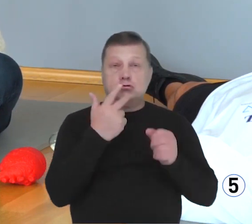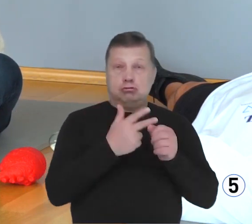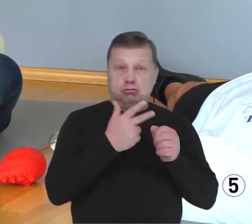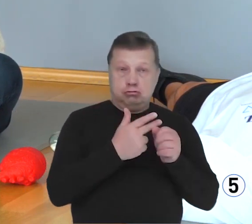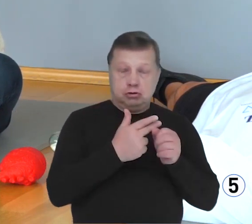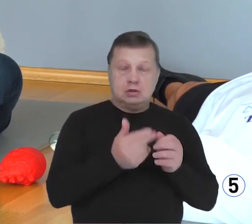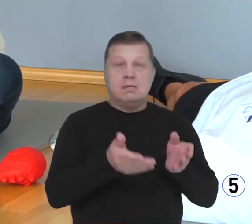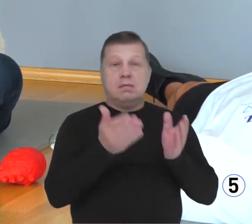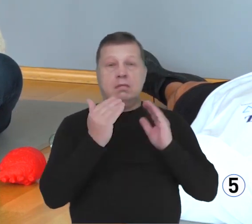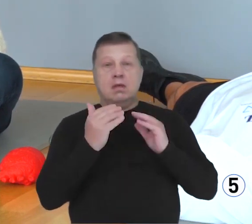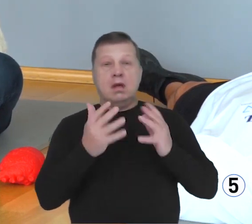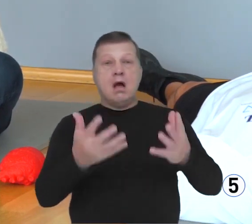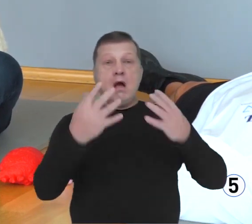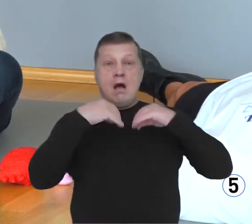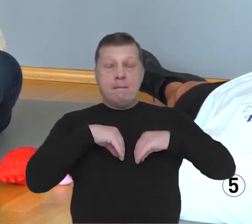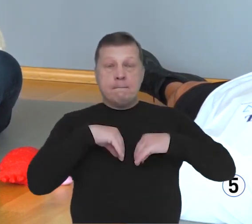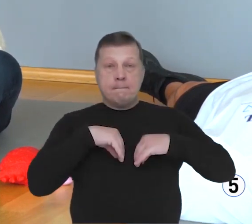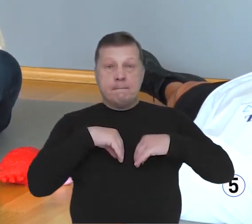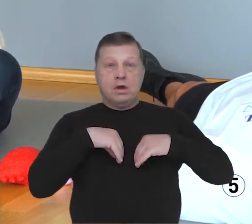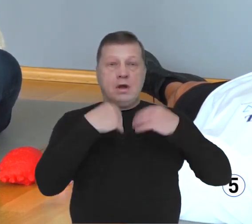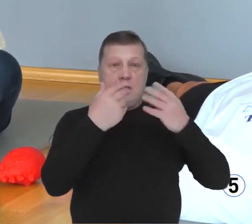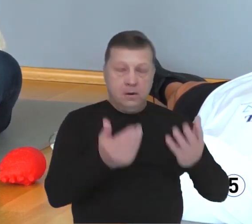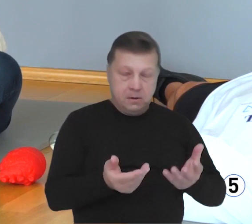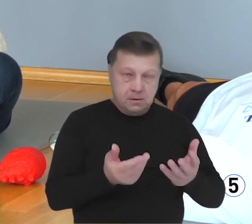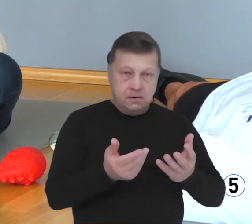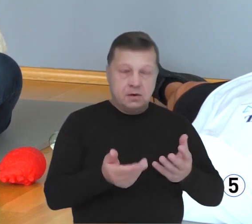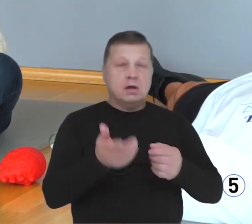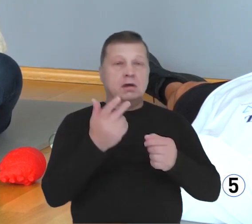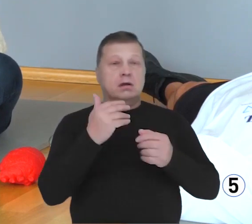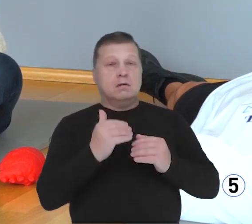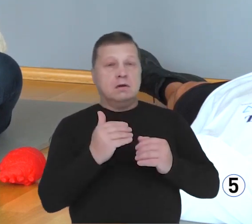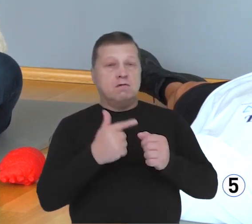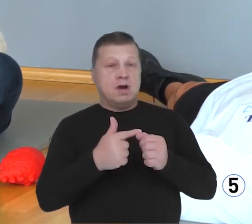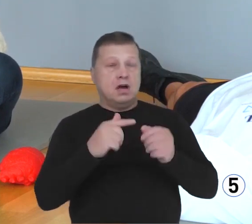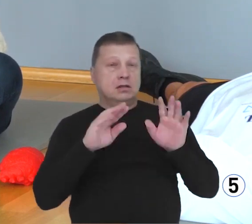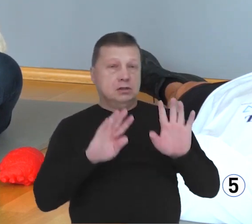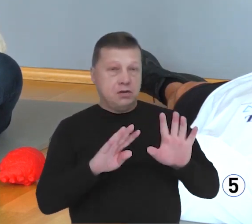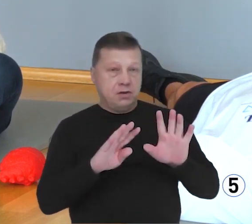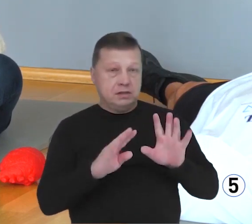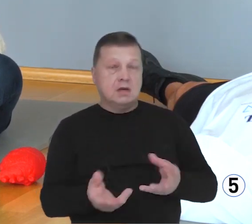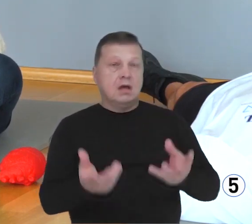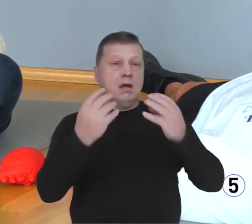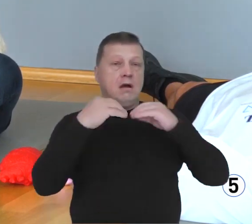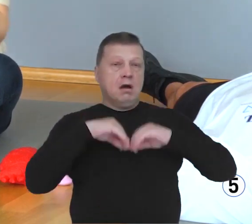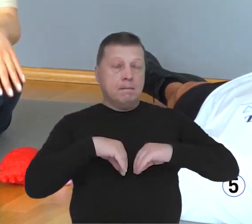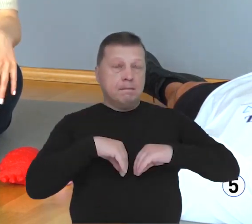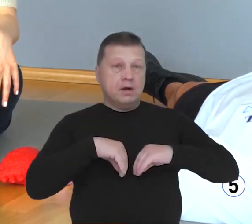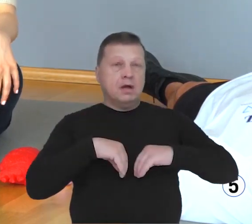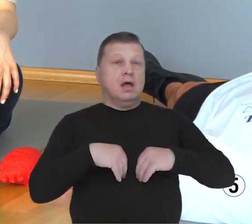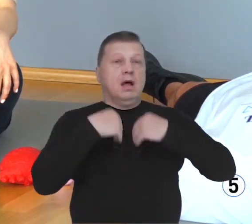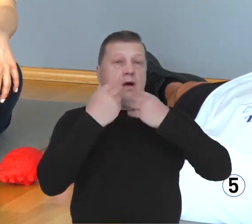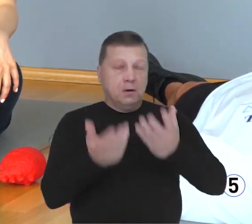liczbę 30, następnie robisz wdech i wydech. Schodzisz w dół,